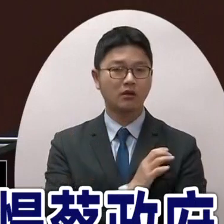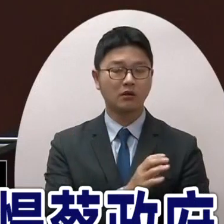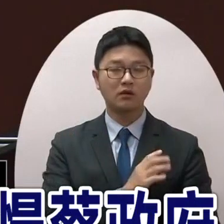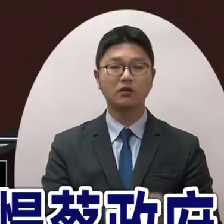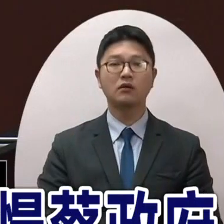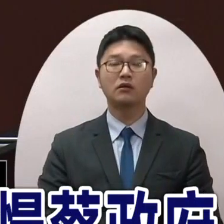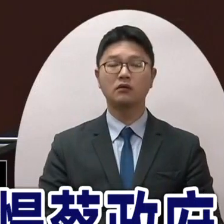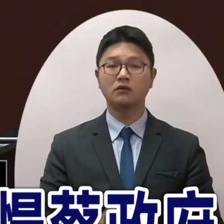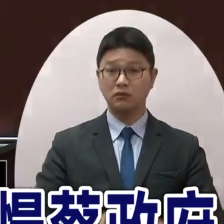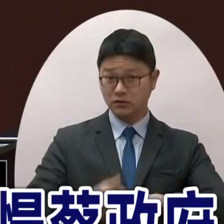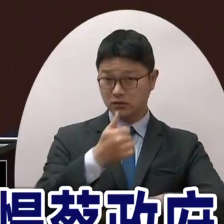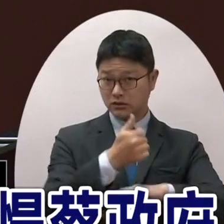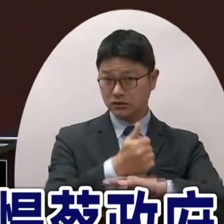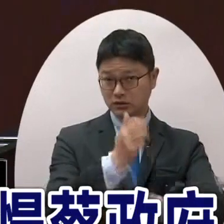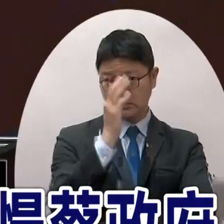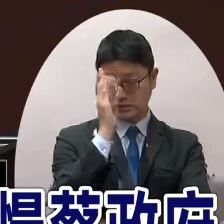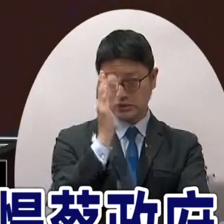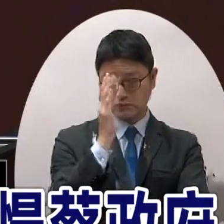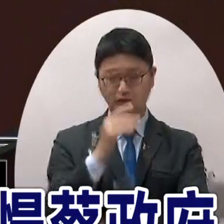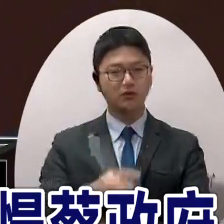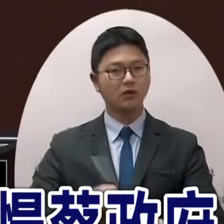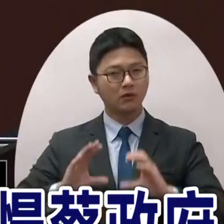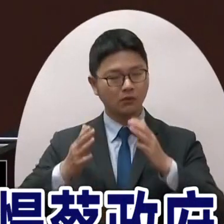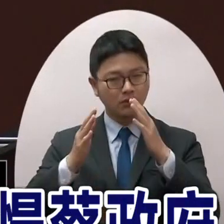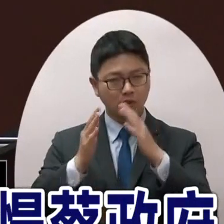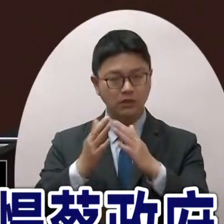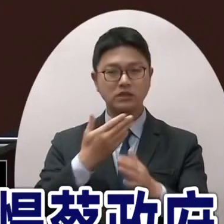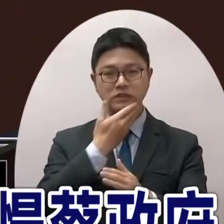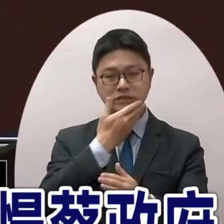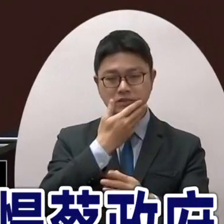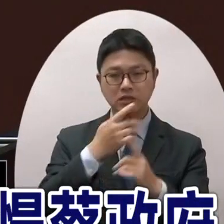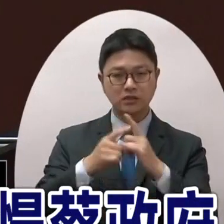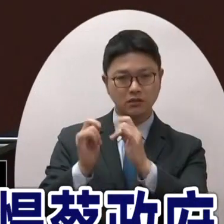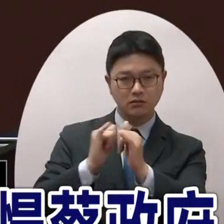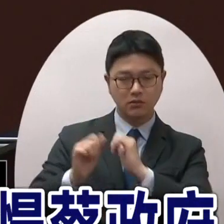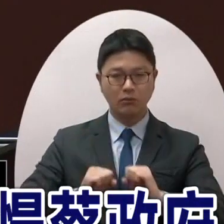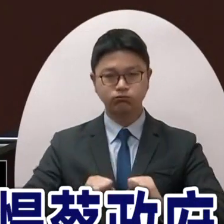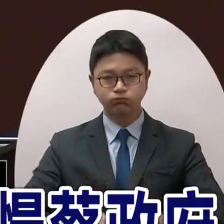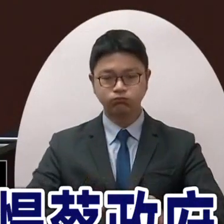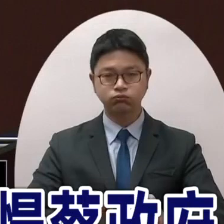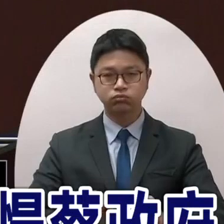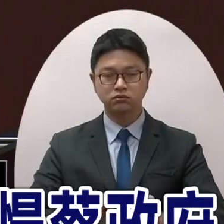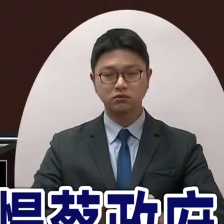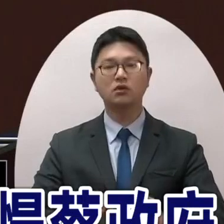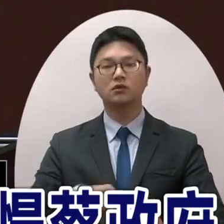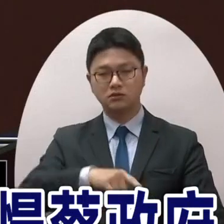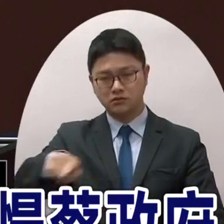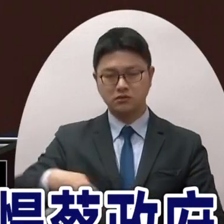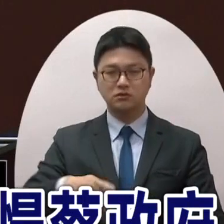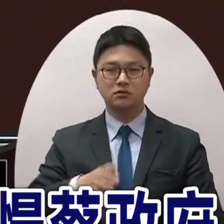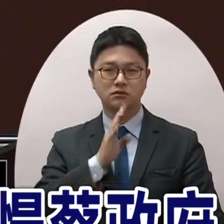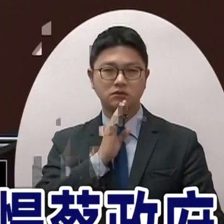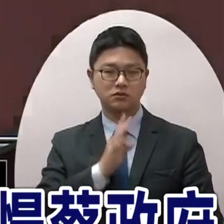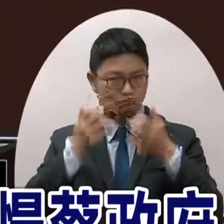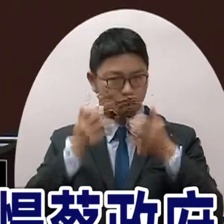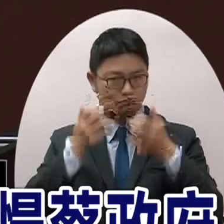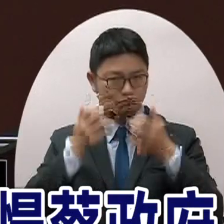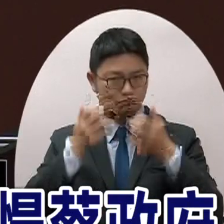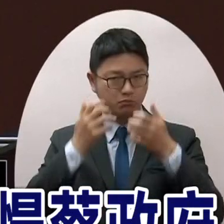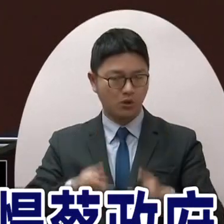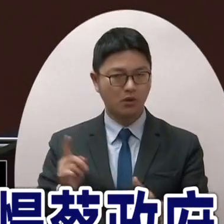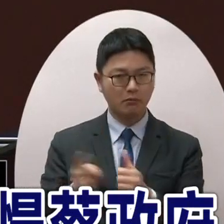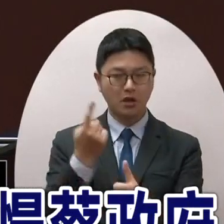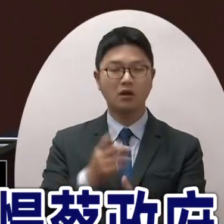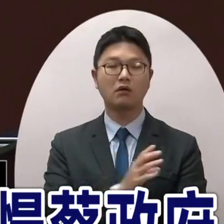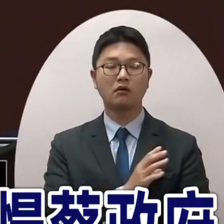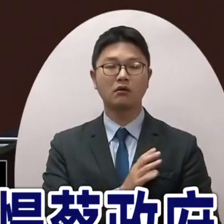都应该把国家的利益以及国人的健康当成首要的任务。我们绝对不允